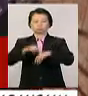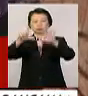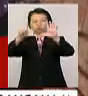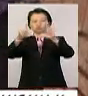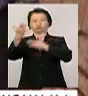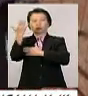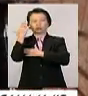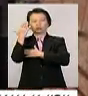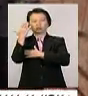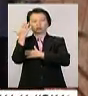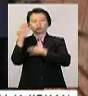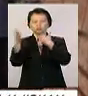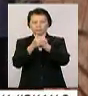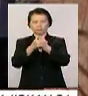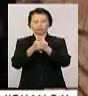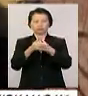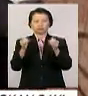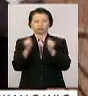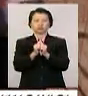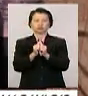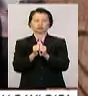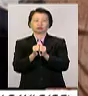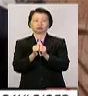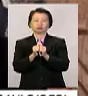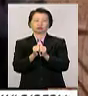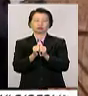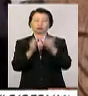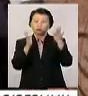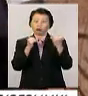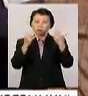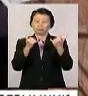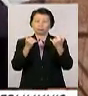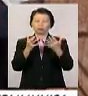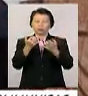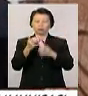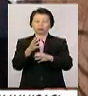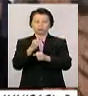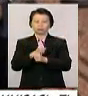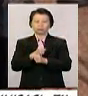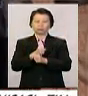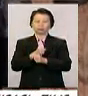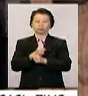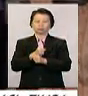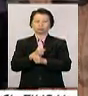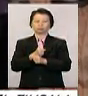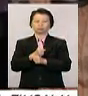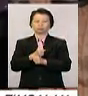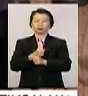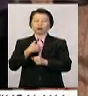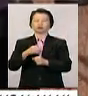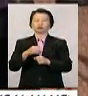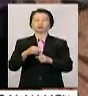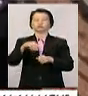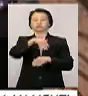7 sampai dah dengan harapan nak dapat berada di barisan hadapan lah